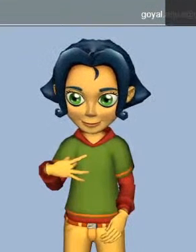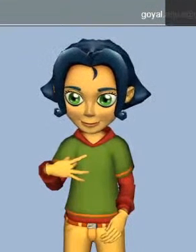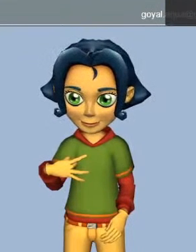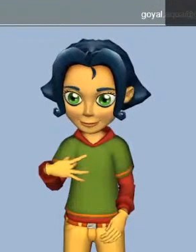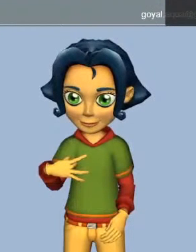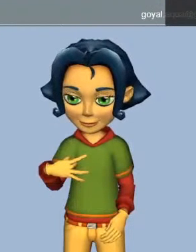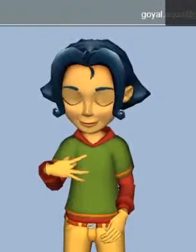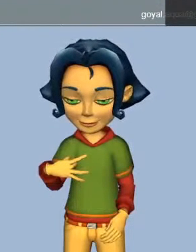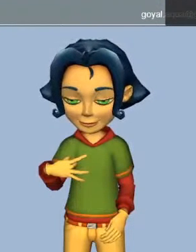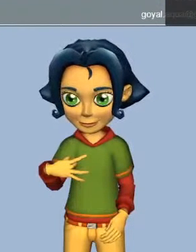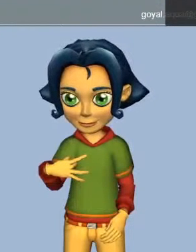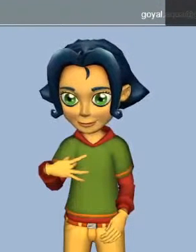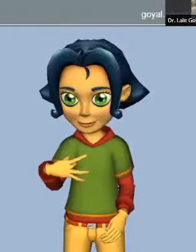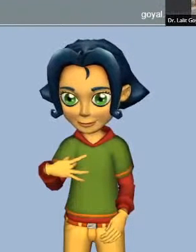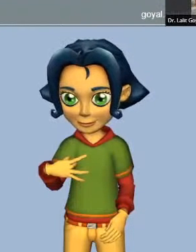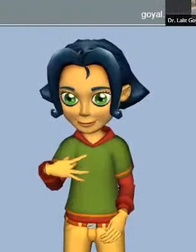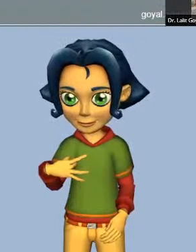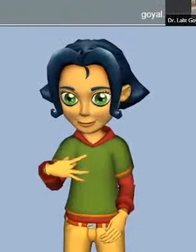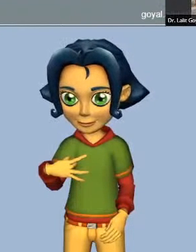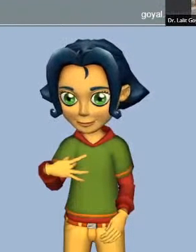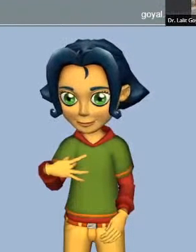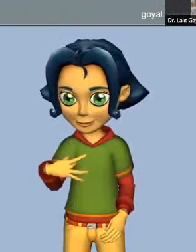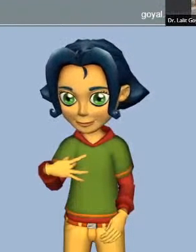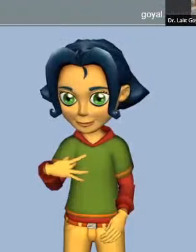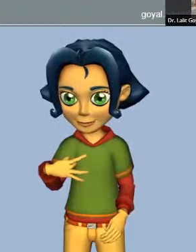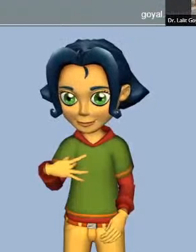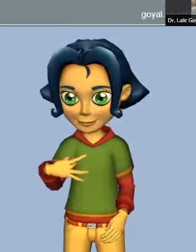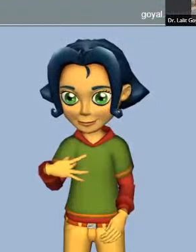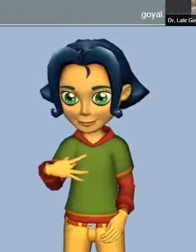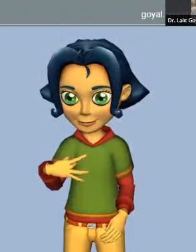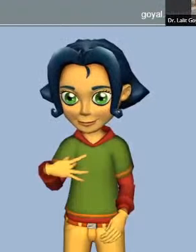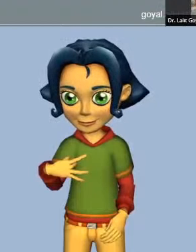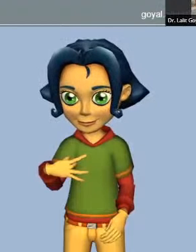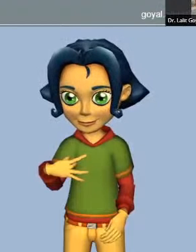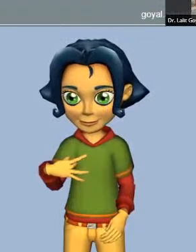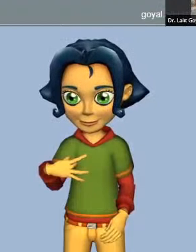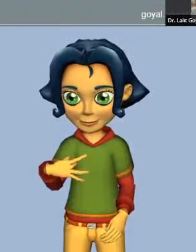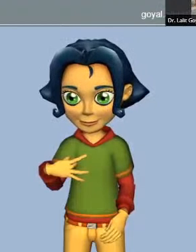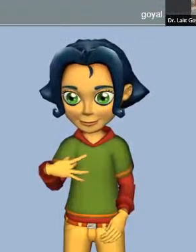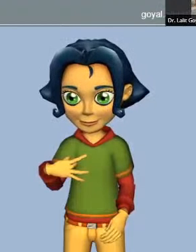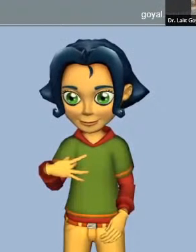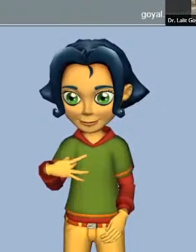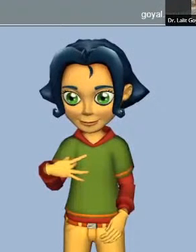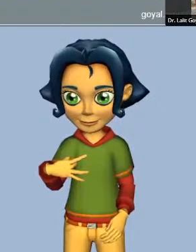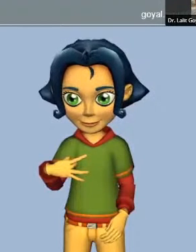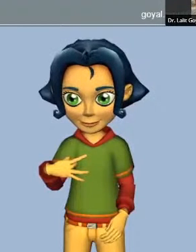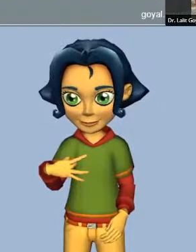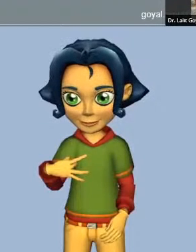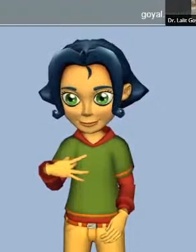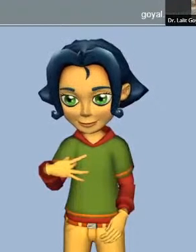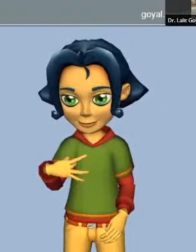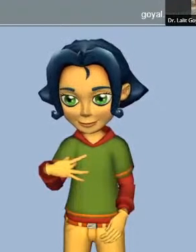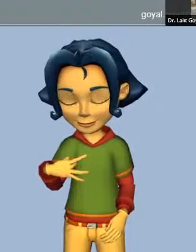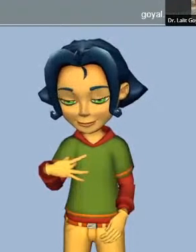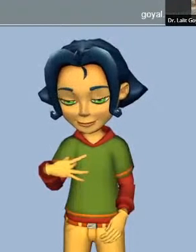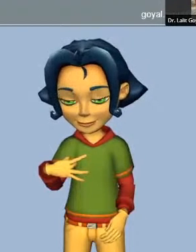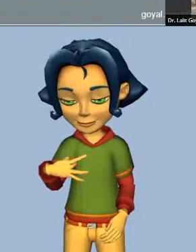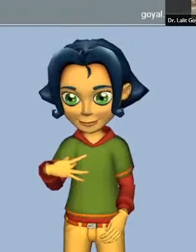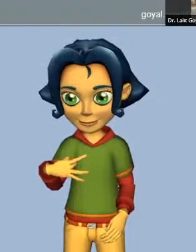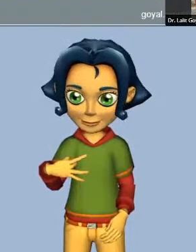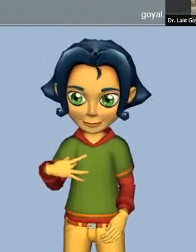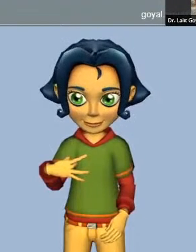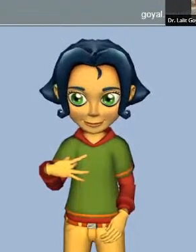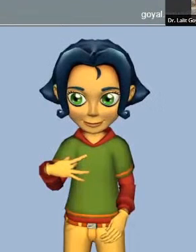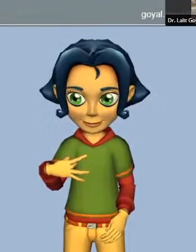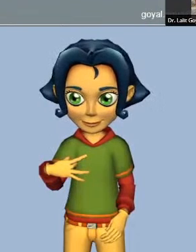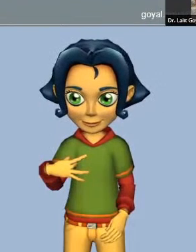about displaying this? मुझे चाय पसंद है, मुझे चाय पसंद है, ये हो जाएगा सर. और उसमें